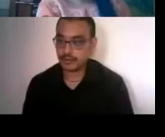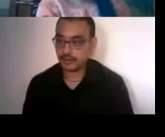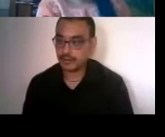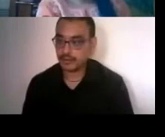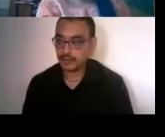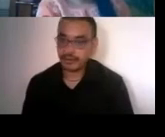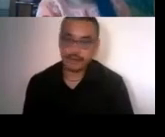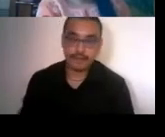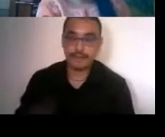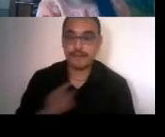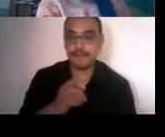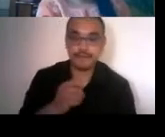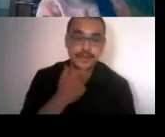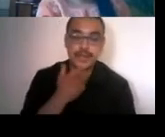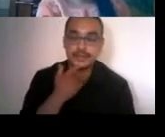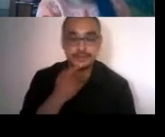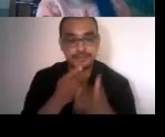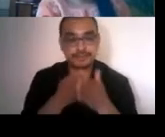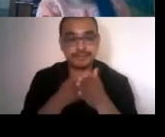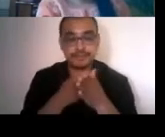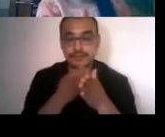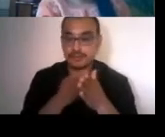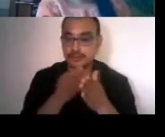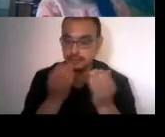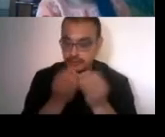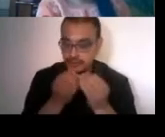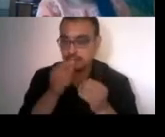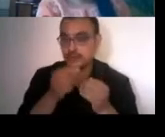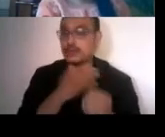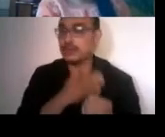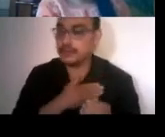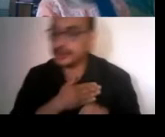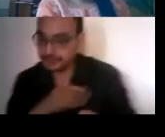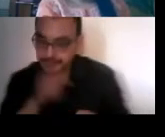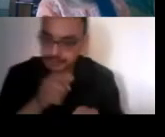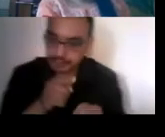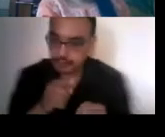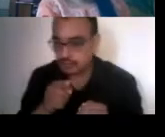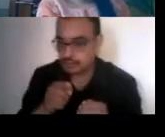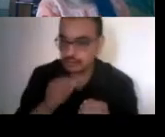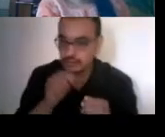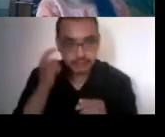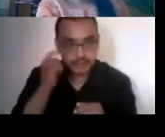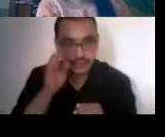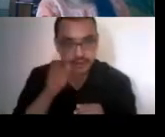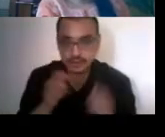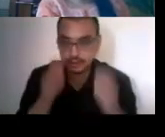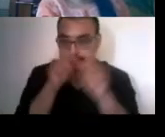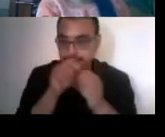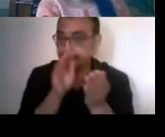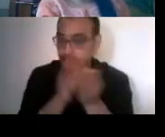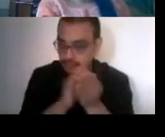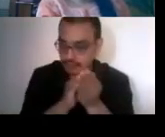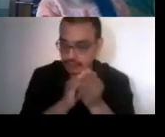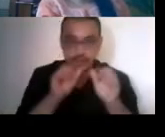हाँसोमा उडाइदिने त्यस्ता कारणहरूले गर्दाखेरि मनमा यस्ता खालका प्रतिक्रियाहरू आयो भने पनि हामी लुकाएर राख्छौँ जुन